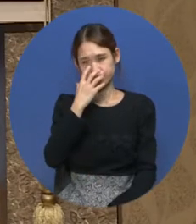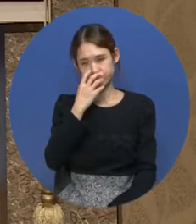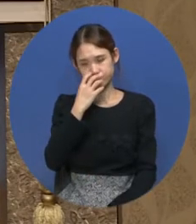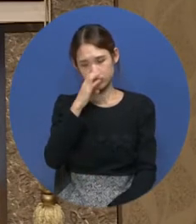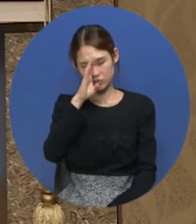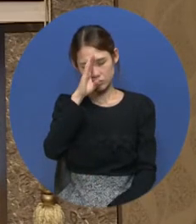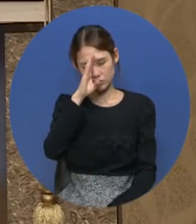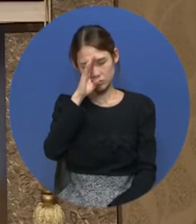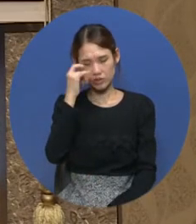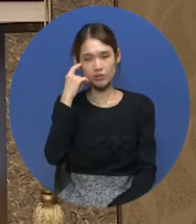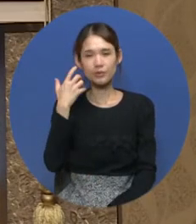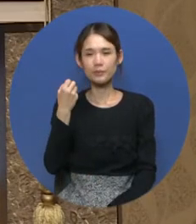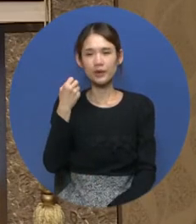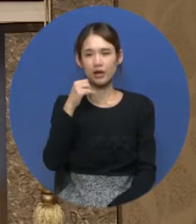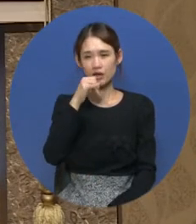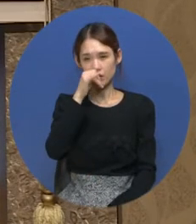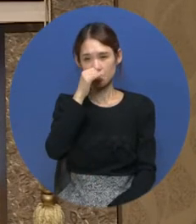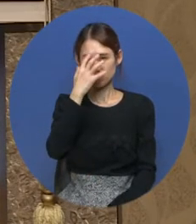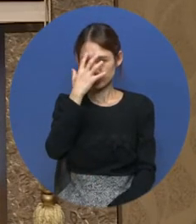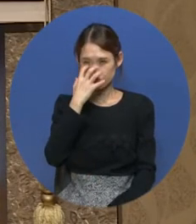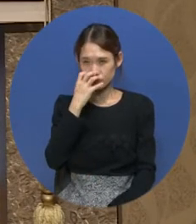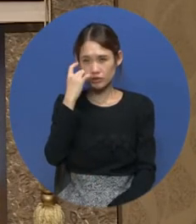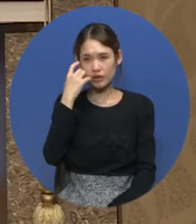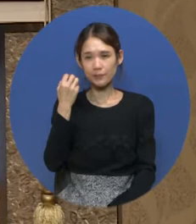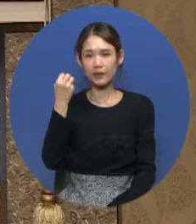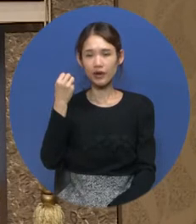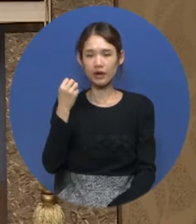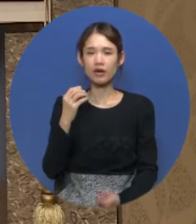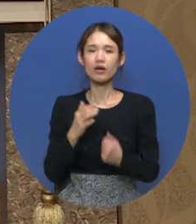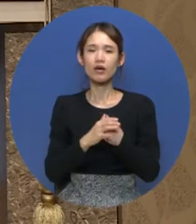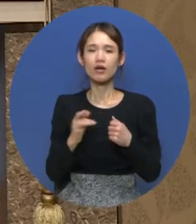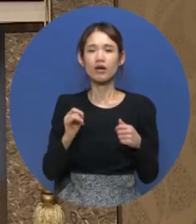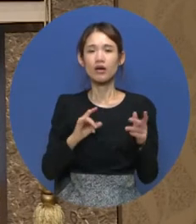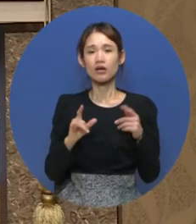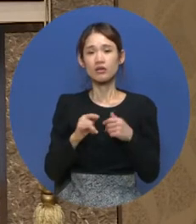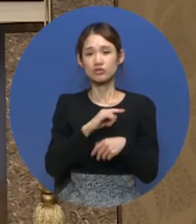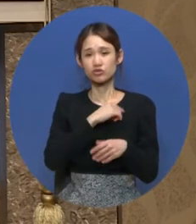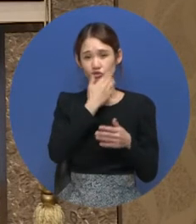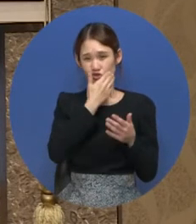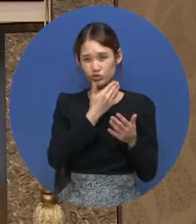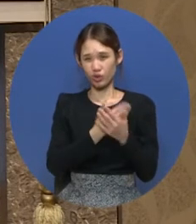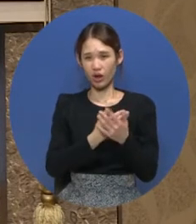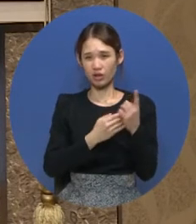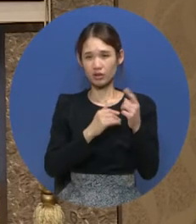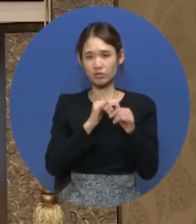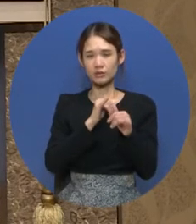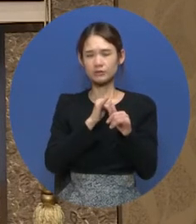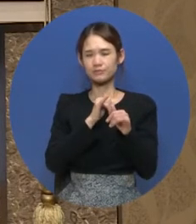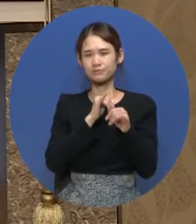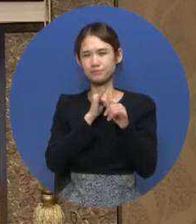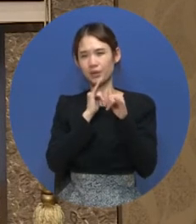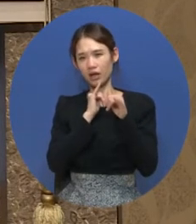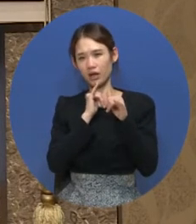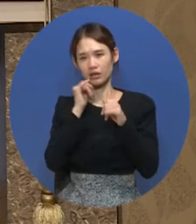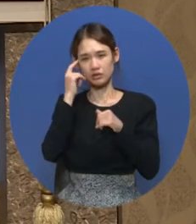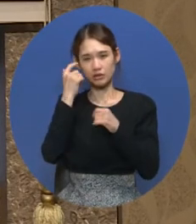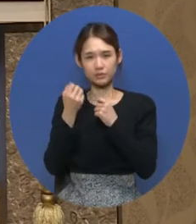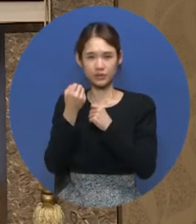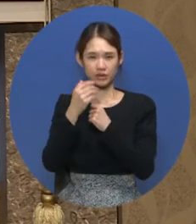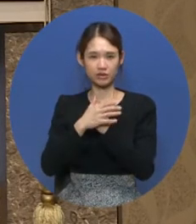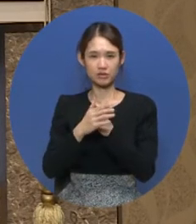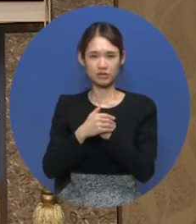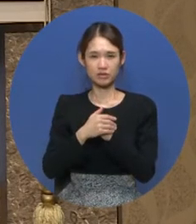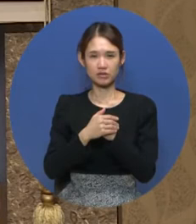갖고 겠어요 아 우울감을 그래서 에 제일 중요한 것 중에 하나가 자살생각 유리 라는 게 있는데